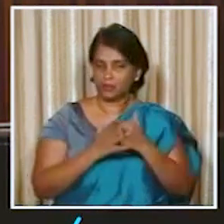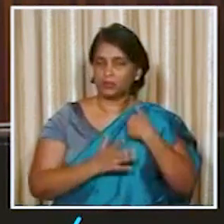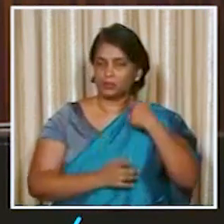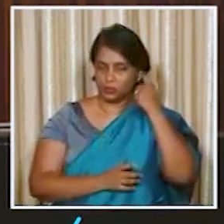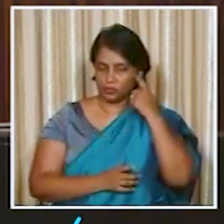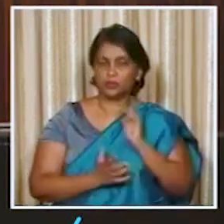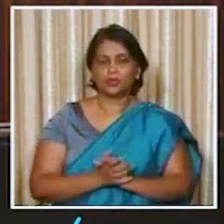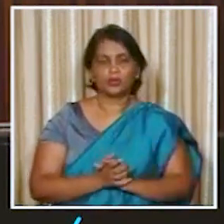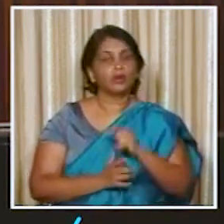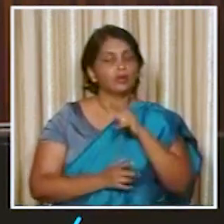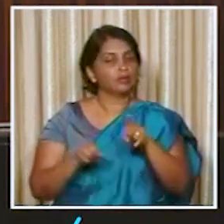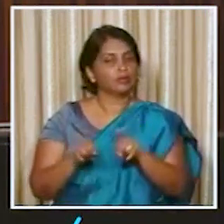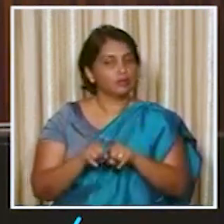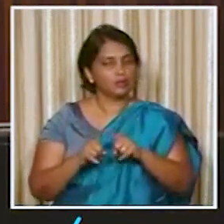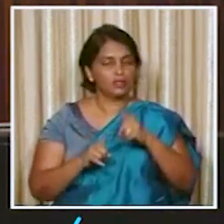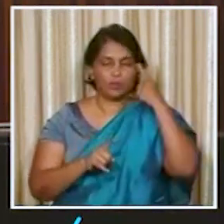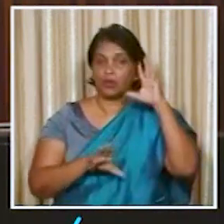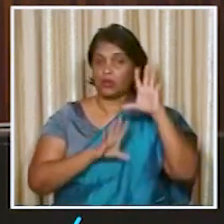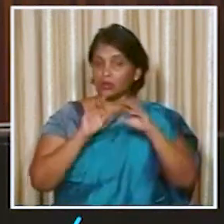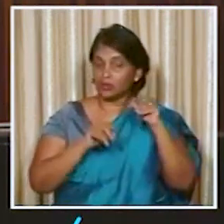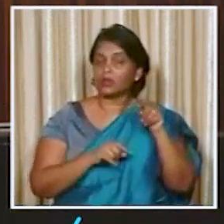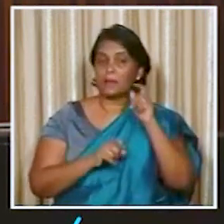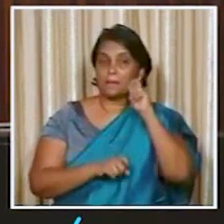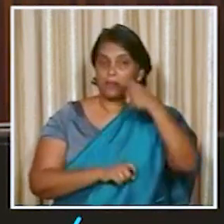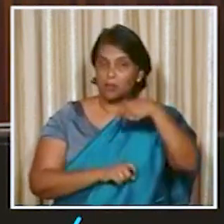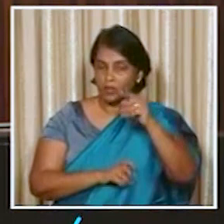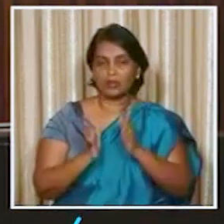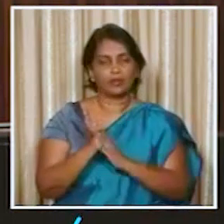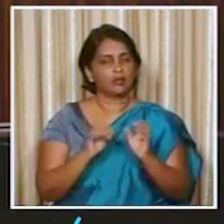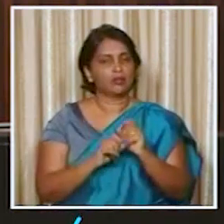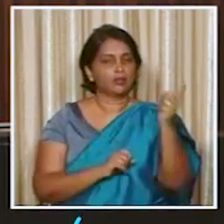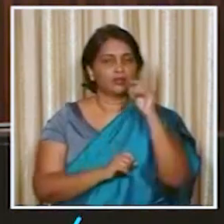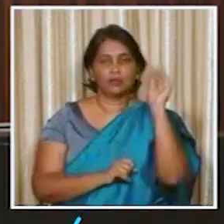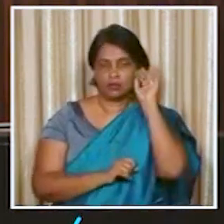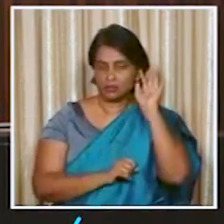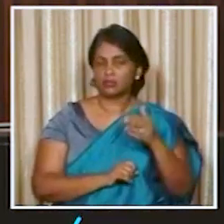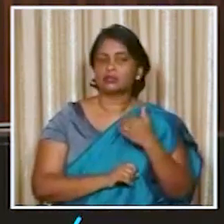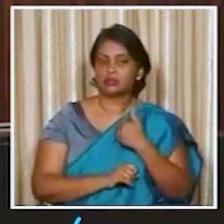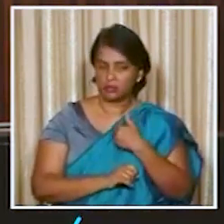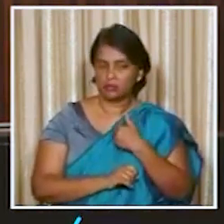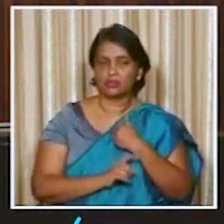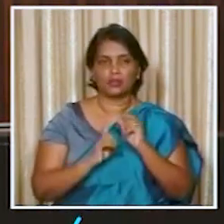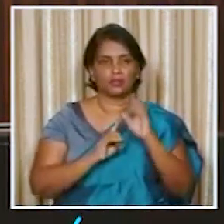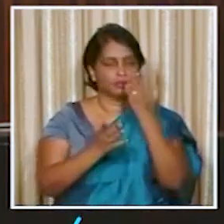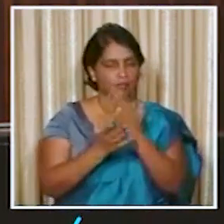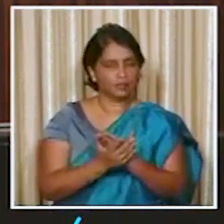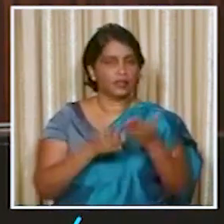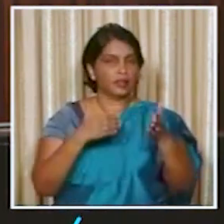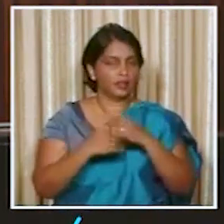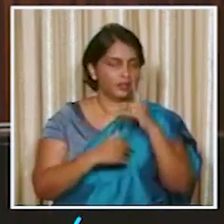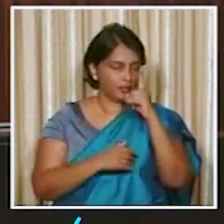දරයි. ඒ සම්බන්ධ විස්තර ජනතාවගේ හා මාධ්‍ය ආයතනවල දැන ගැනීම සඳහා මම සභාගත කරමි. අමුණු